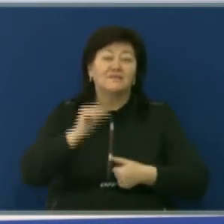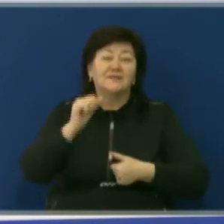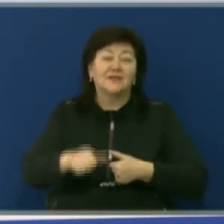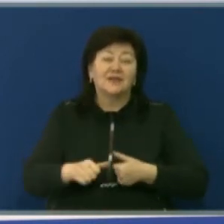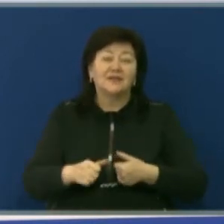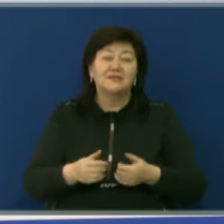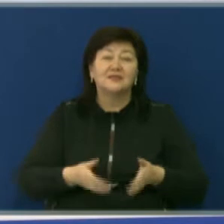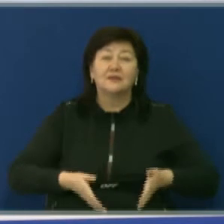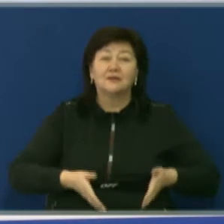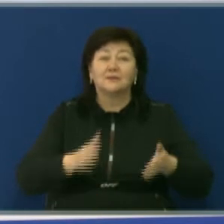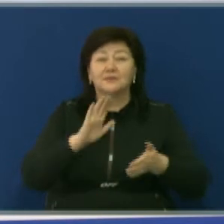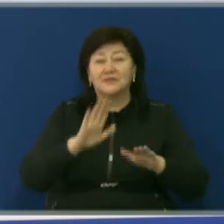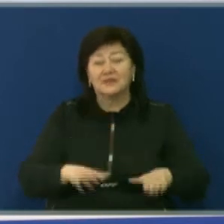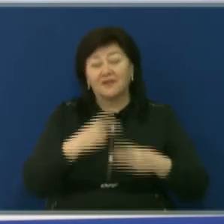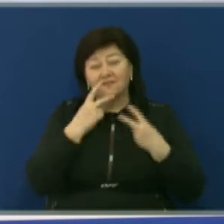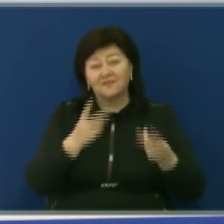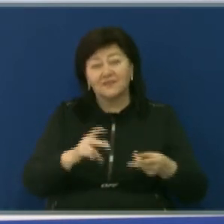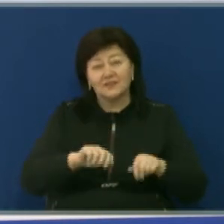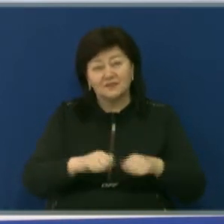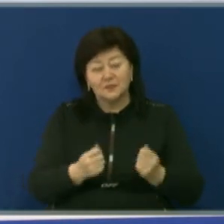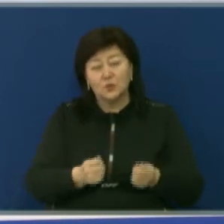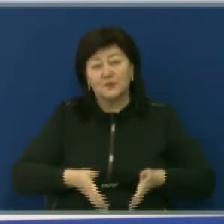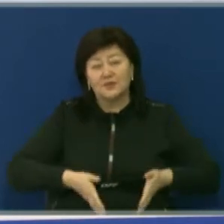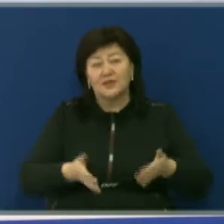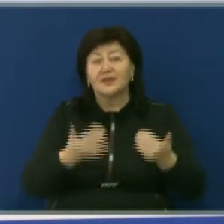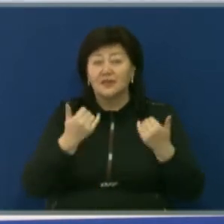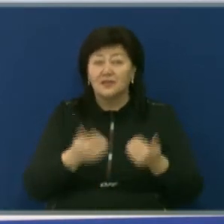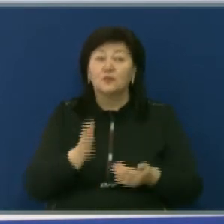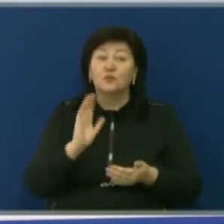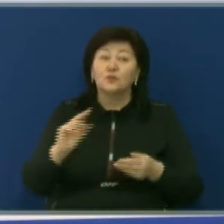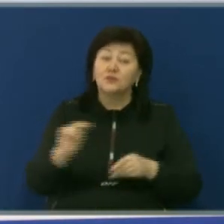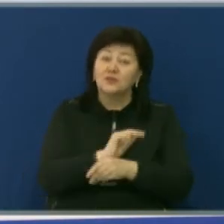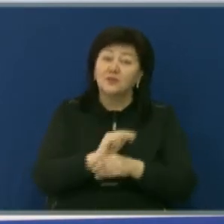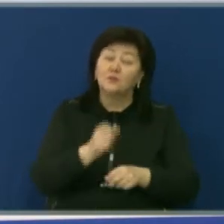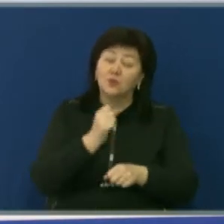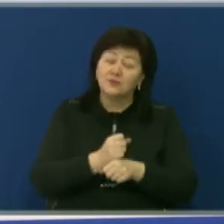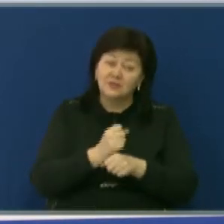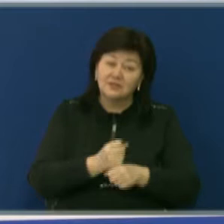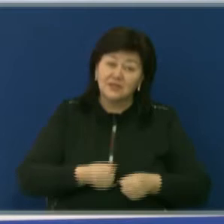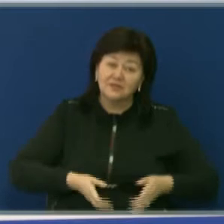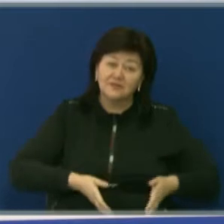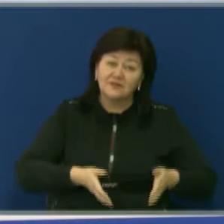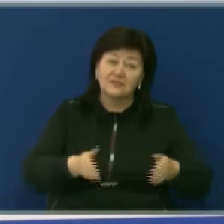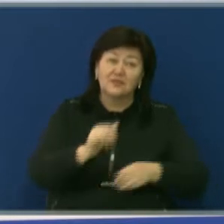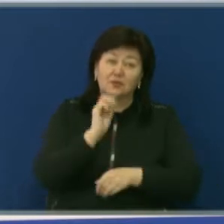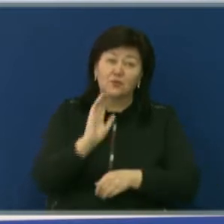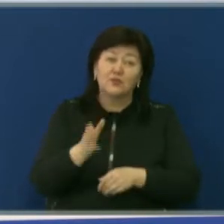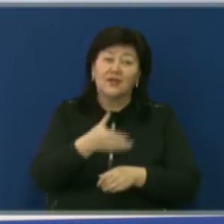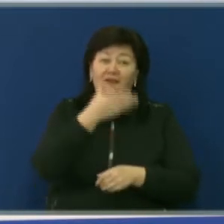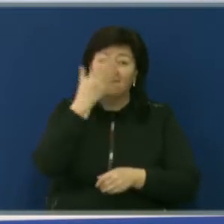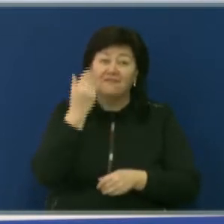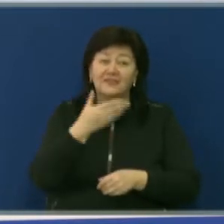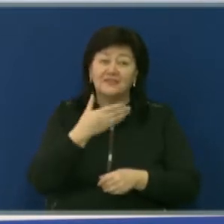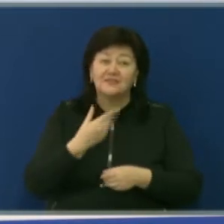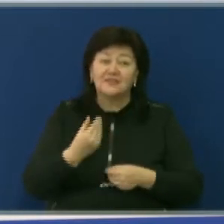видны разрушения асфальта. Дорожное покрытие будет восстановлено согласно гарантийным обязательствам в весенне-летний период. Также на